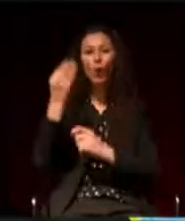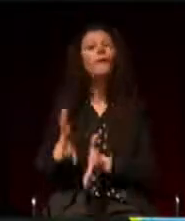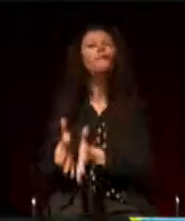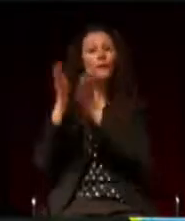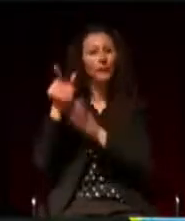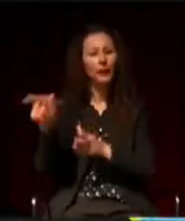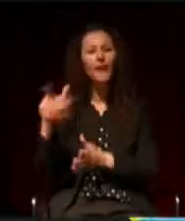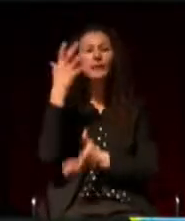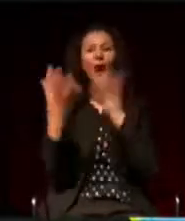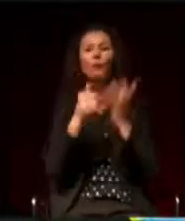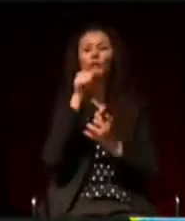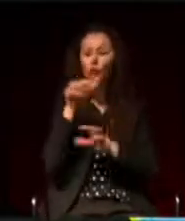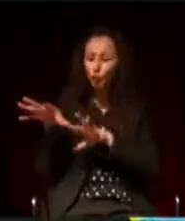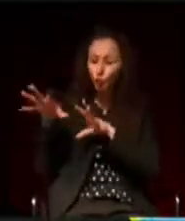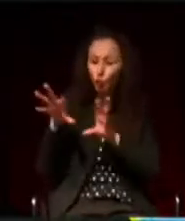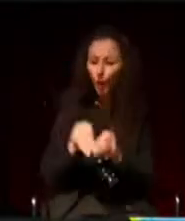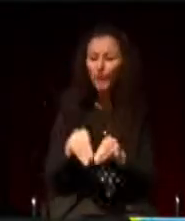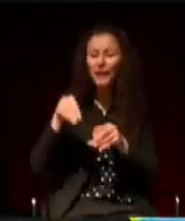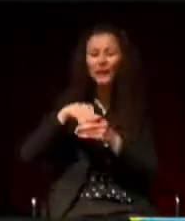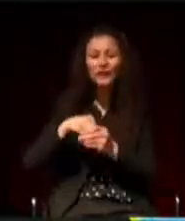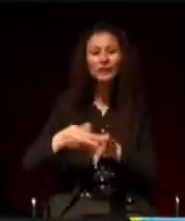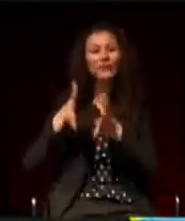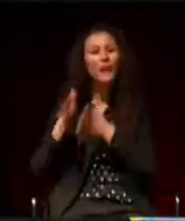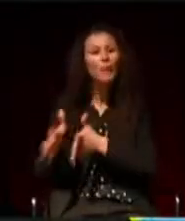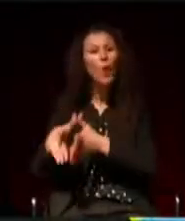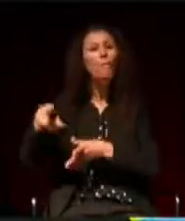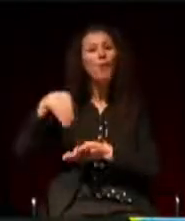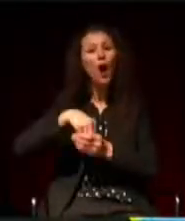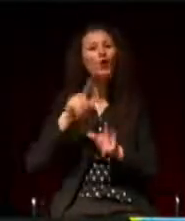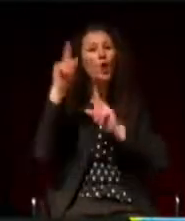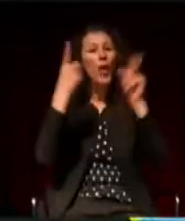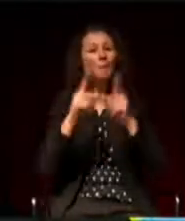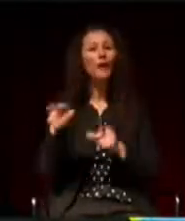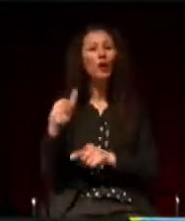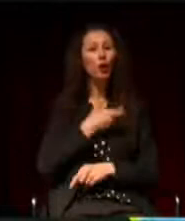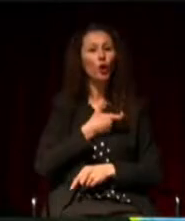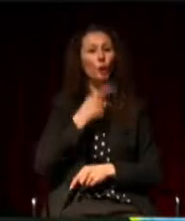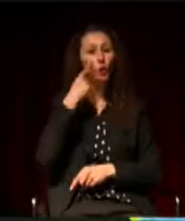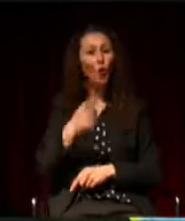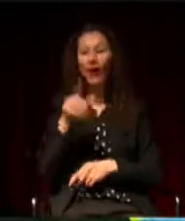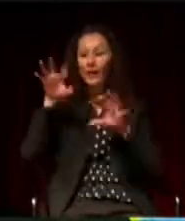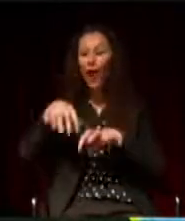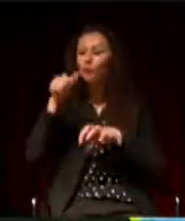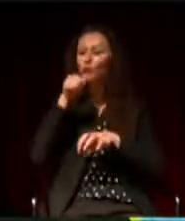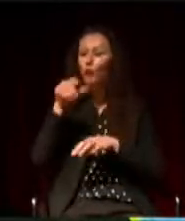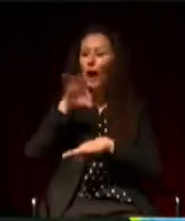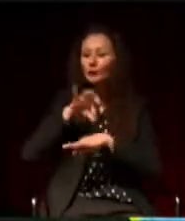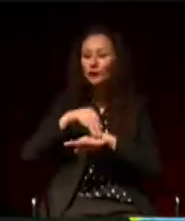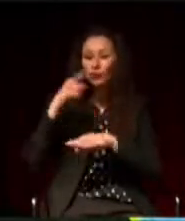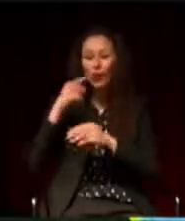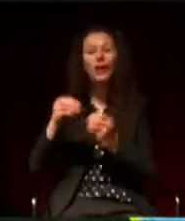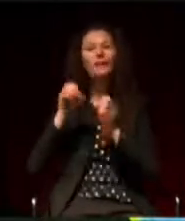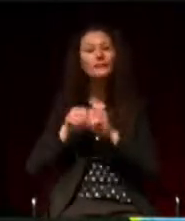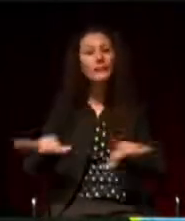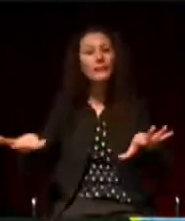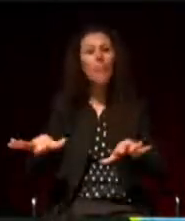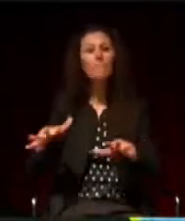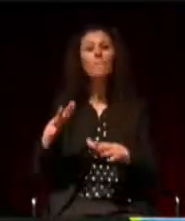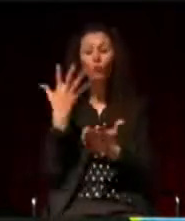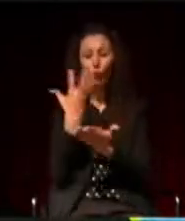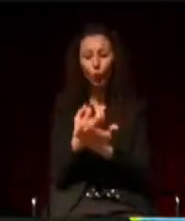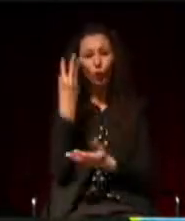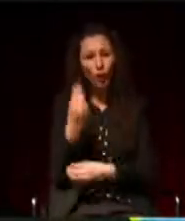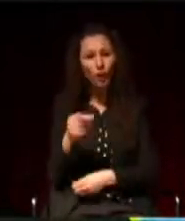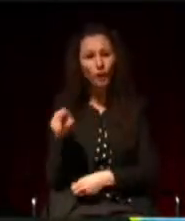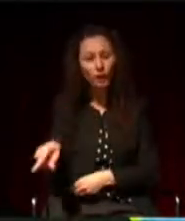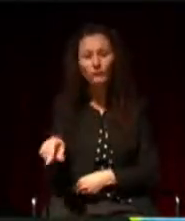yapılarda yağmur suyu toplama, depolama ve deşarj sistemleri hakkında yönetmelik hükümleri doğrultusunda yağmur suyu hasat sistemi kurulana kadar